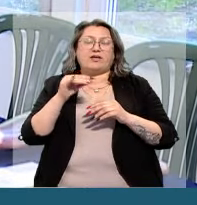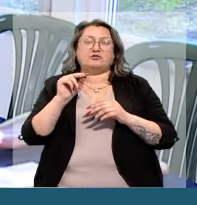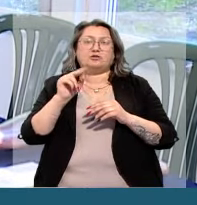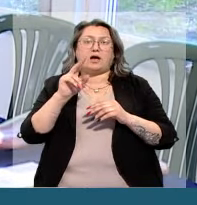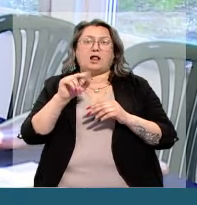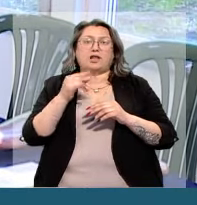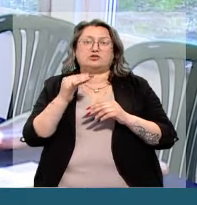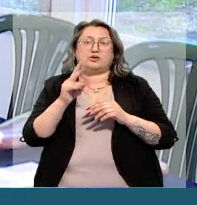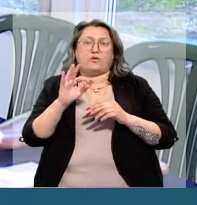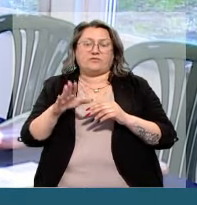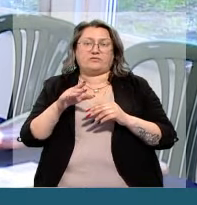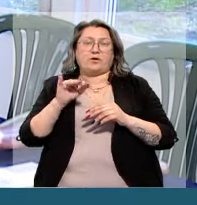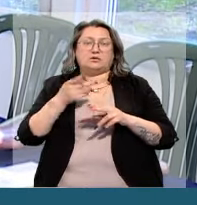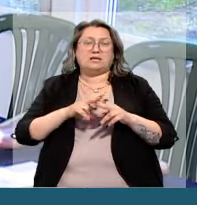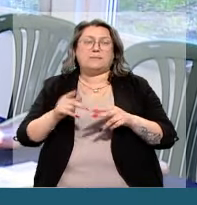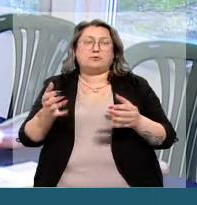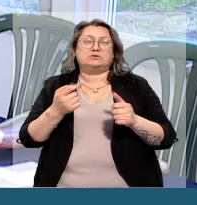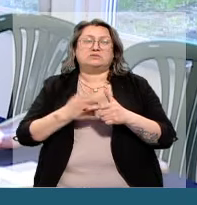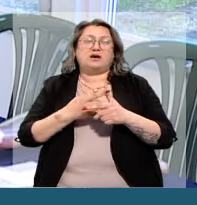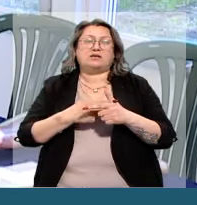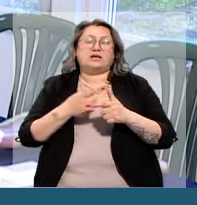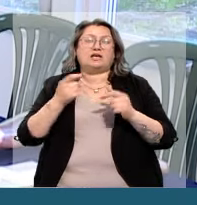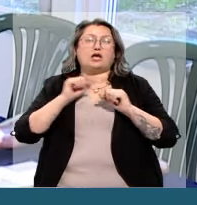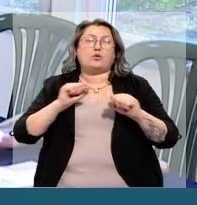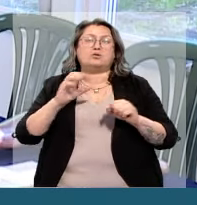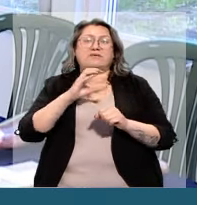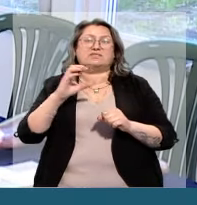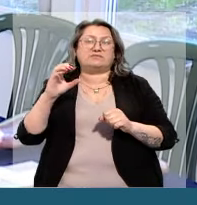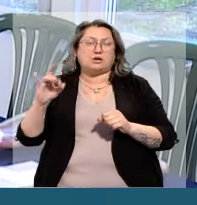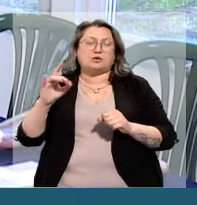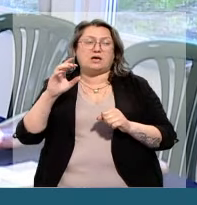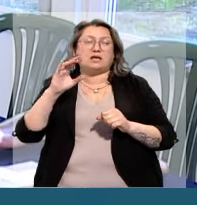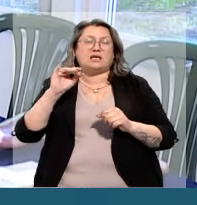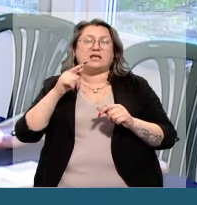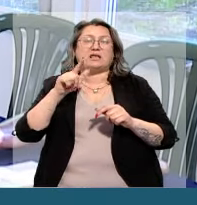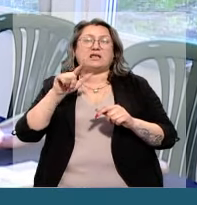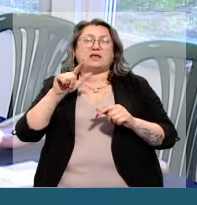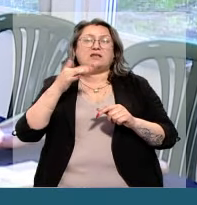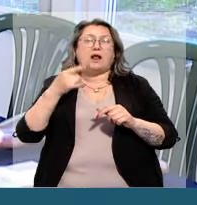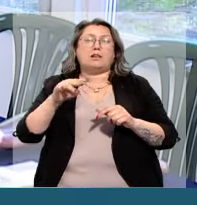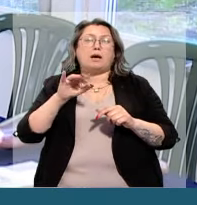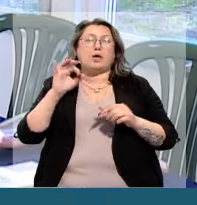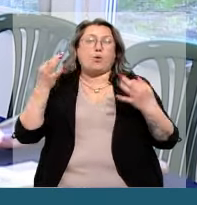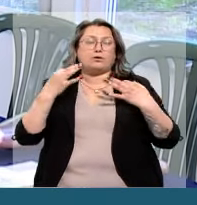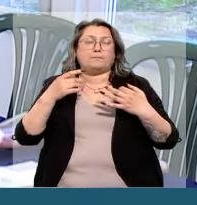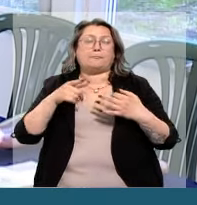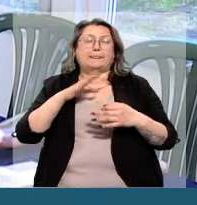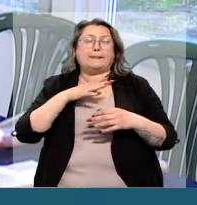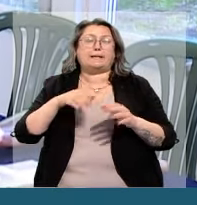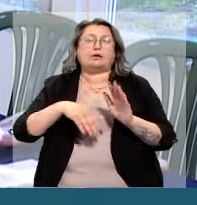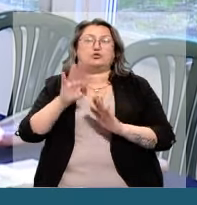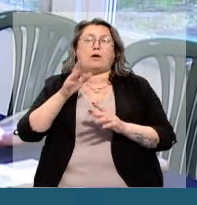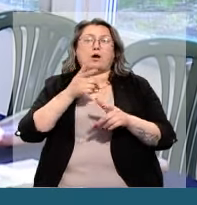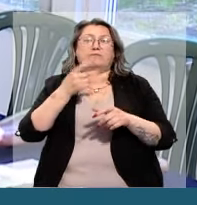Калашников, который за этот автомат Калашникова получил звание Героя Советского Союза и генерал-майора. Международная комиссия признана лучшим